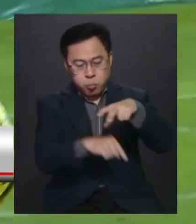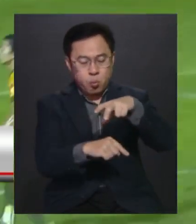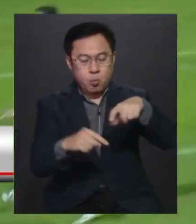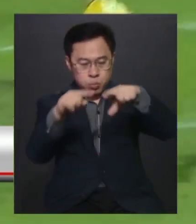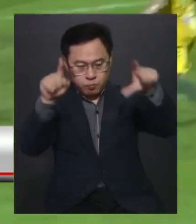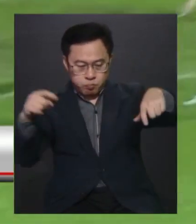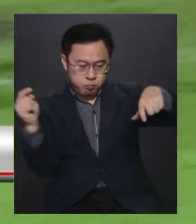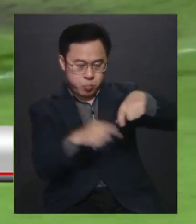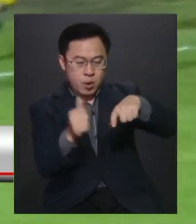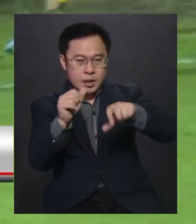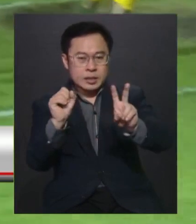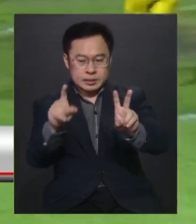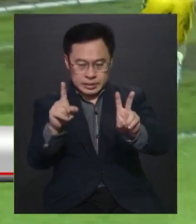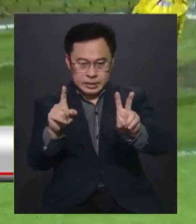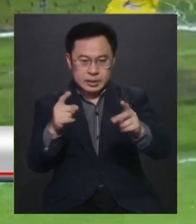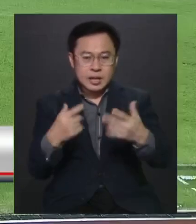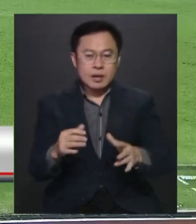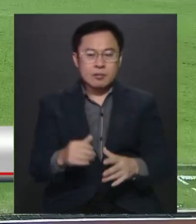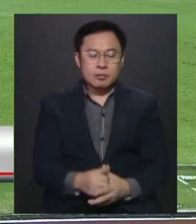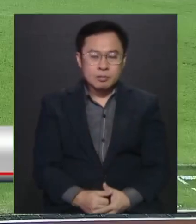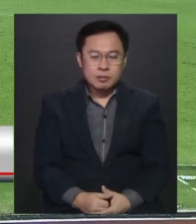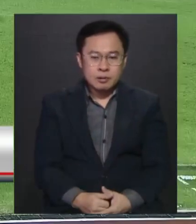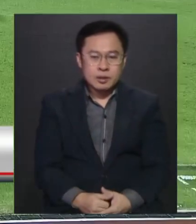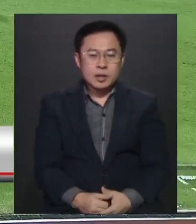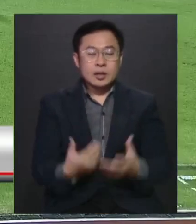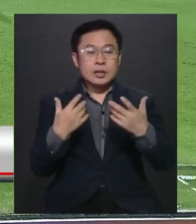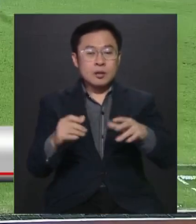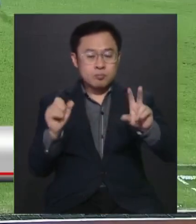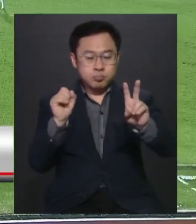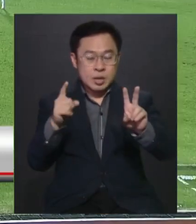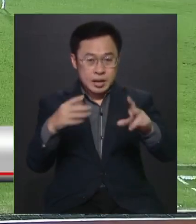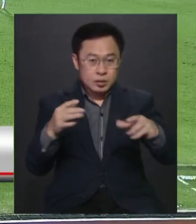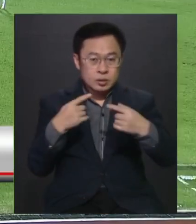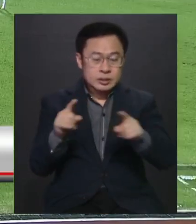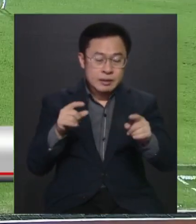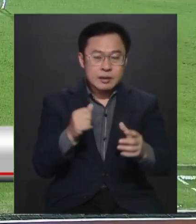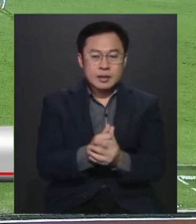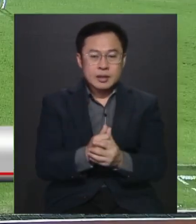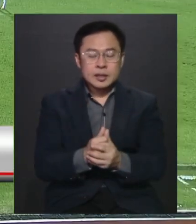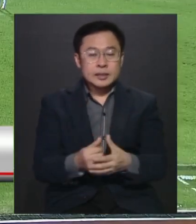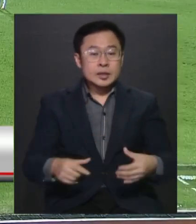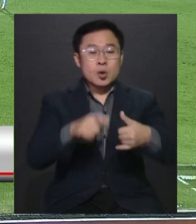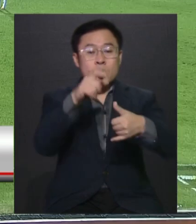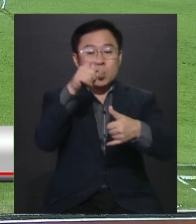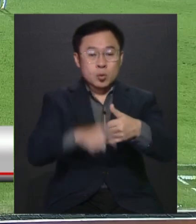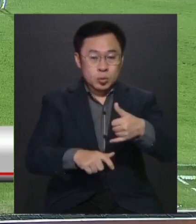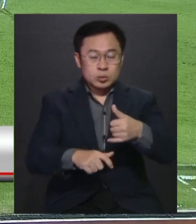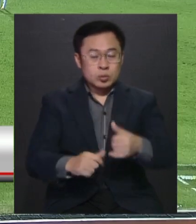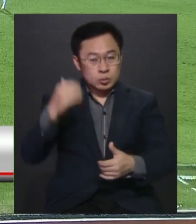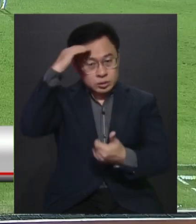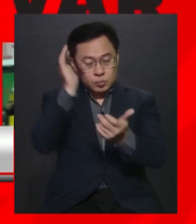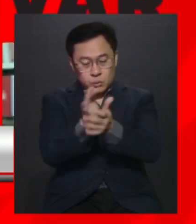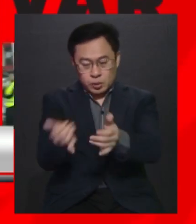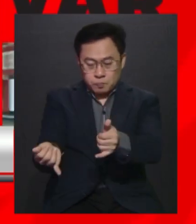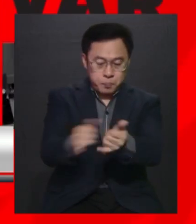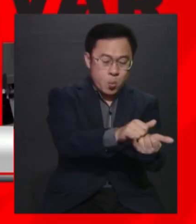ฮะเทโรพอได้ลูกตีตื้นเนี่ยก็พยายามเปิดเกมตรงนี้แต่ปรากฏว่ามีจังหวะที่ไอศักดิ์ซอสูงเนินครับไปเข้าหนักใส่ยาเ